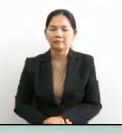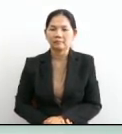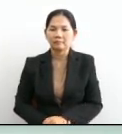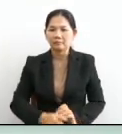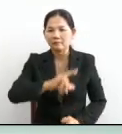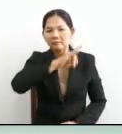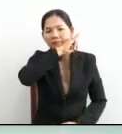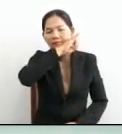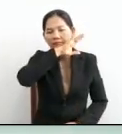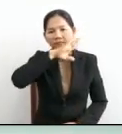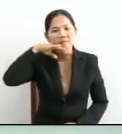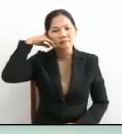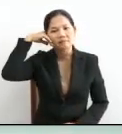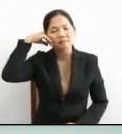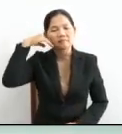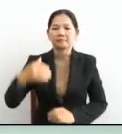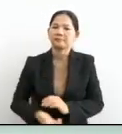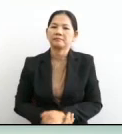xong ngụt